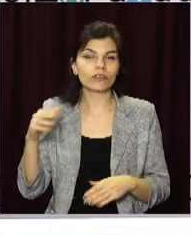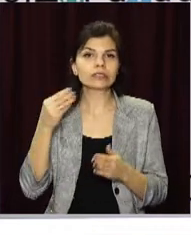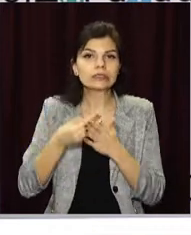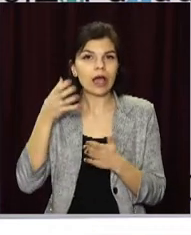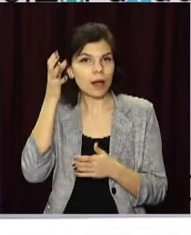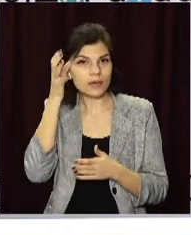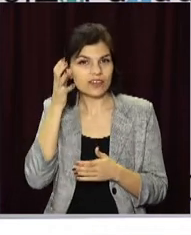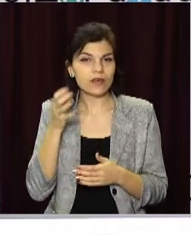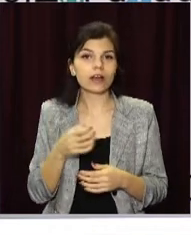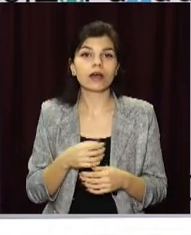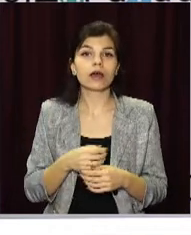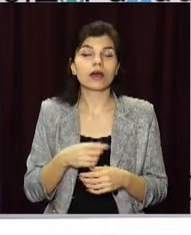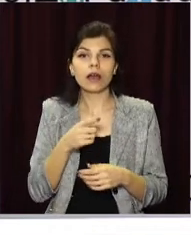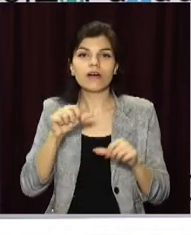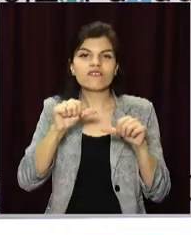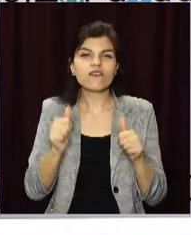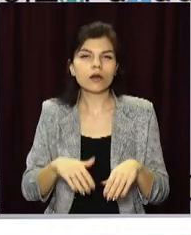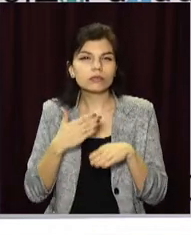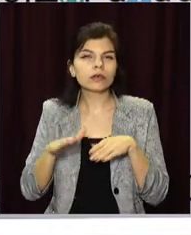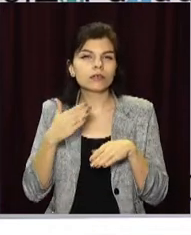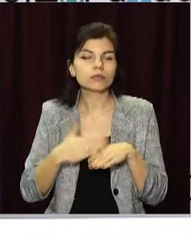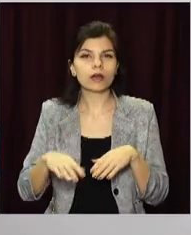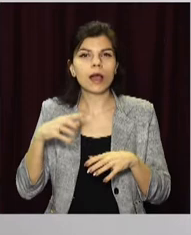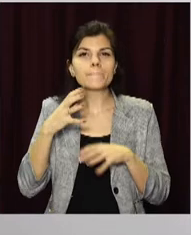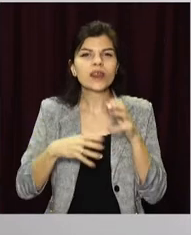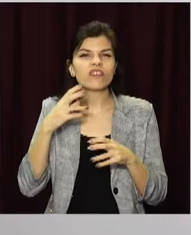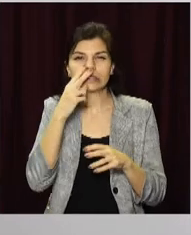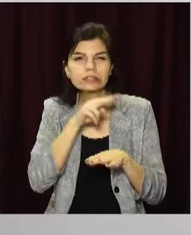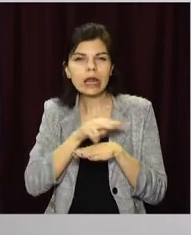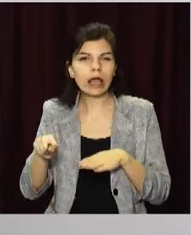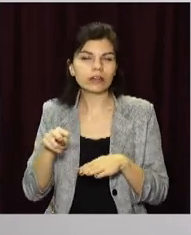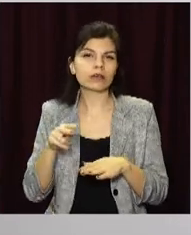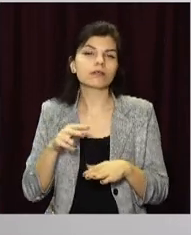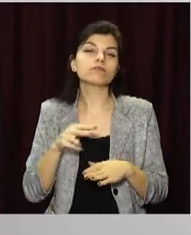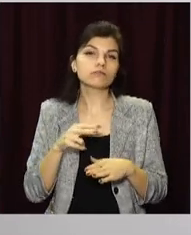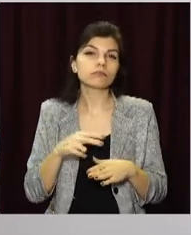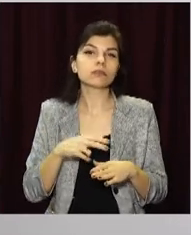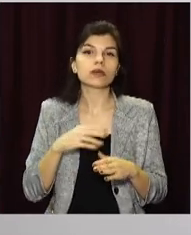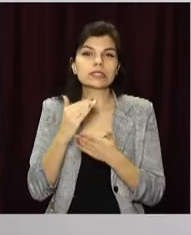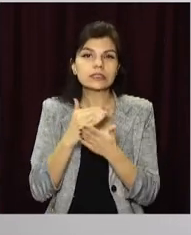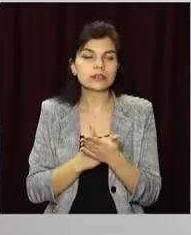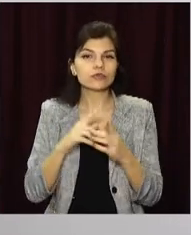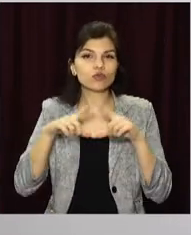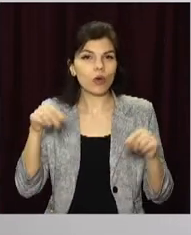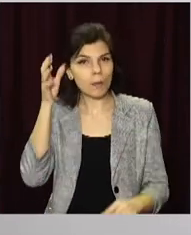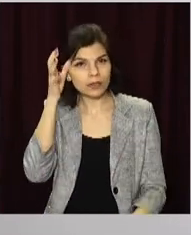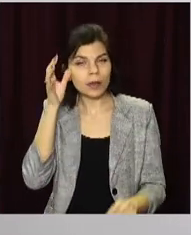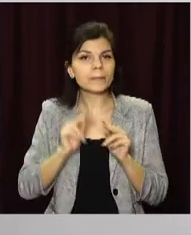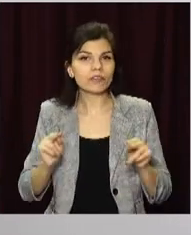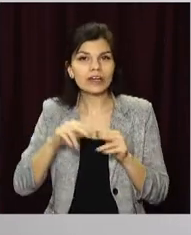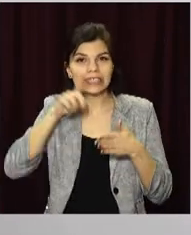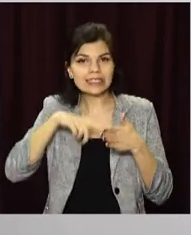будут формировать его мировоззрение в дальнейшем, в системе школьного образования, преподавания христианской